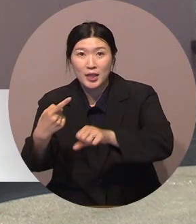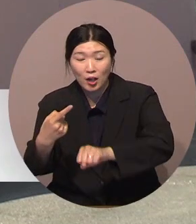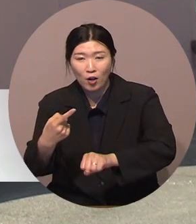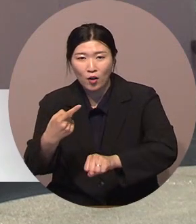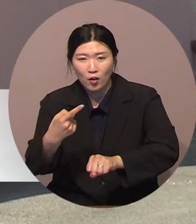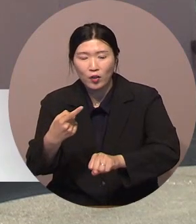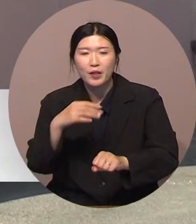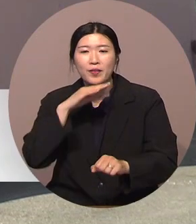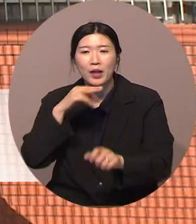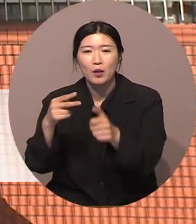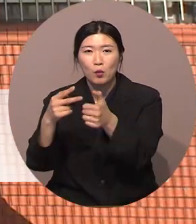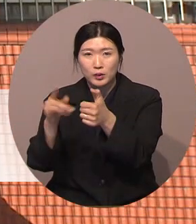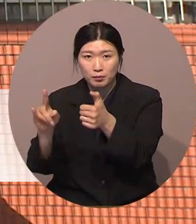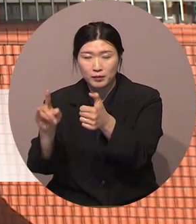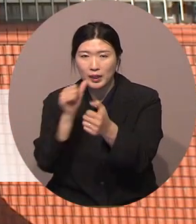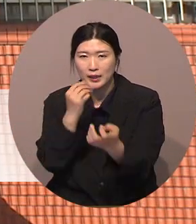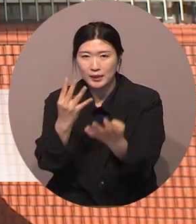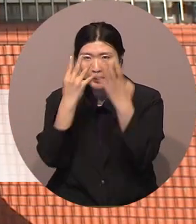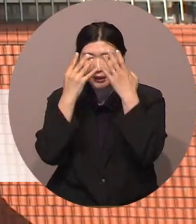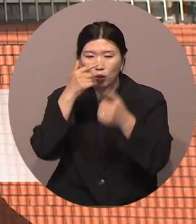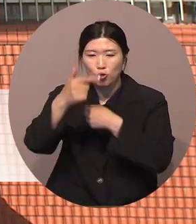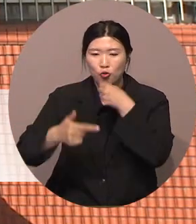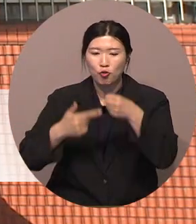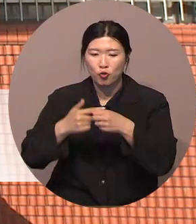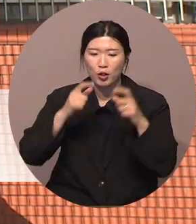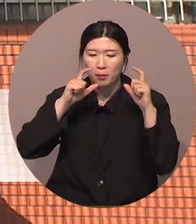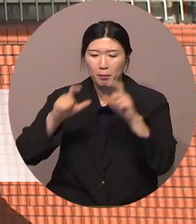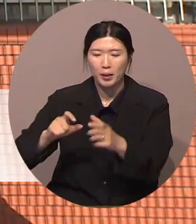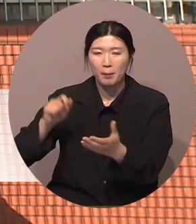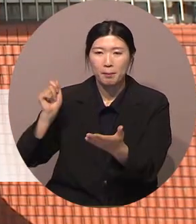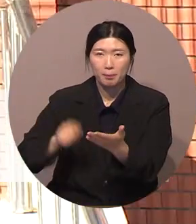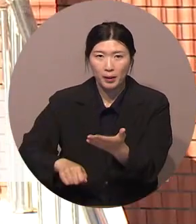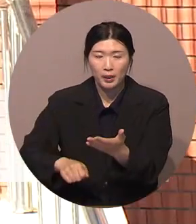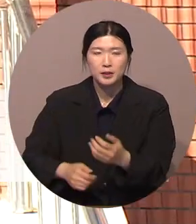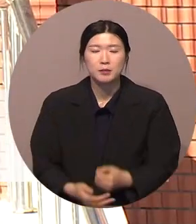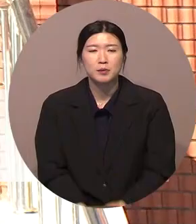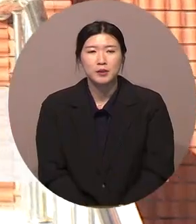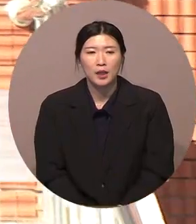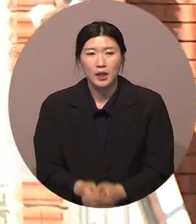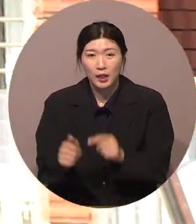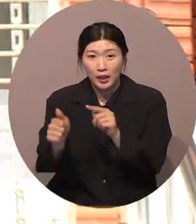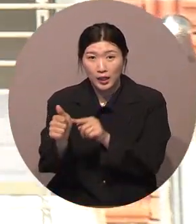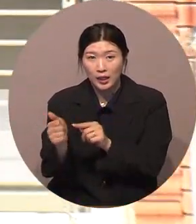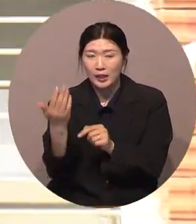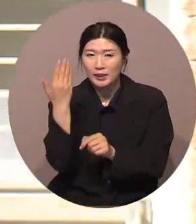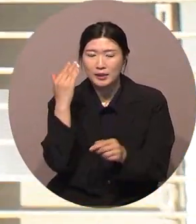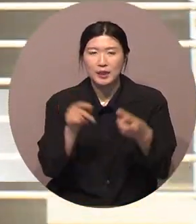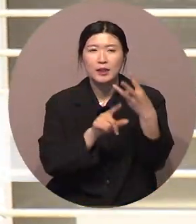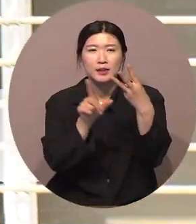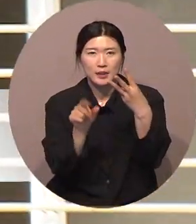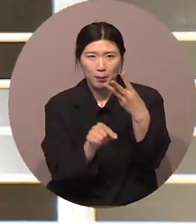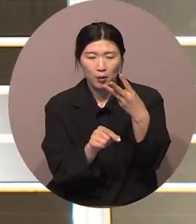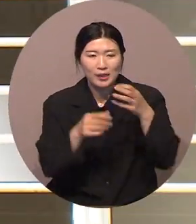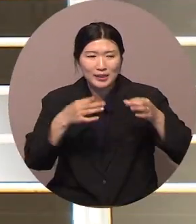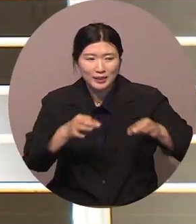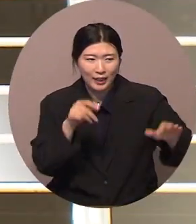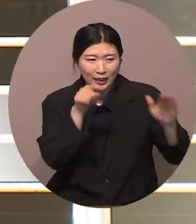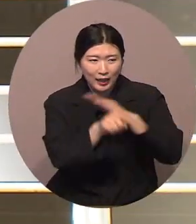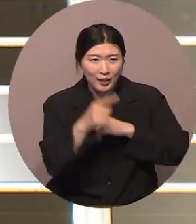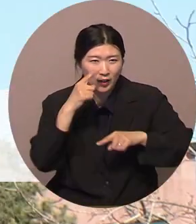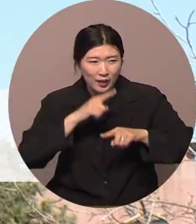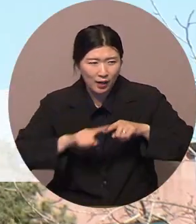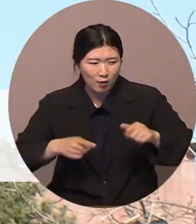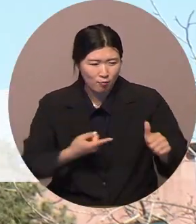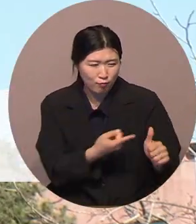혐의로 50대 남성에게 징역 6년을 선고했습니다 피고인은 지난 3월 세마 금고에 들어가 흉기로